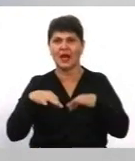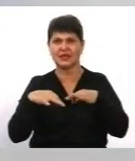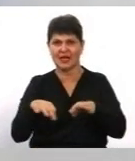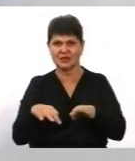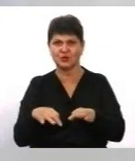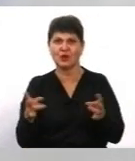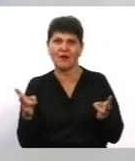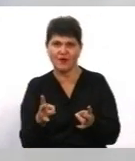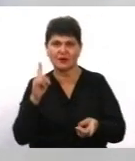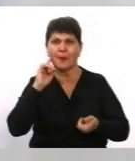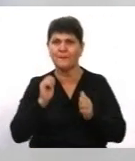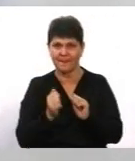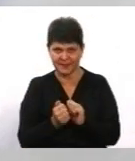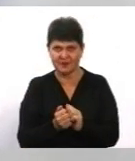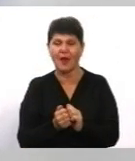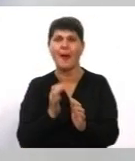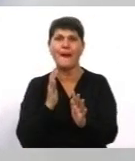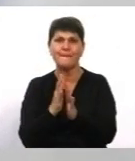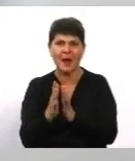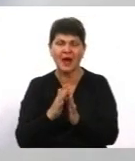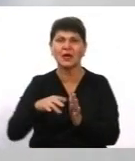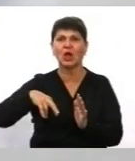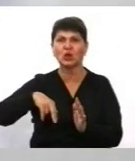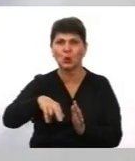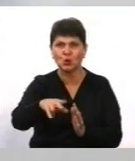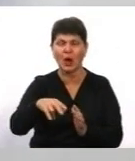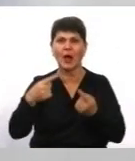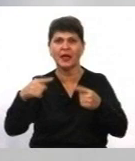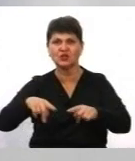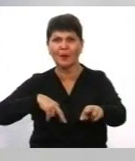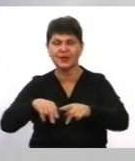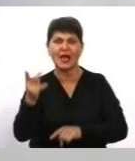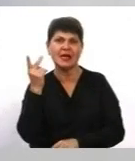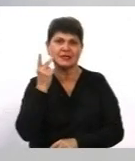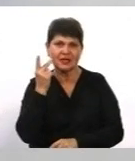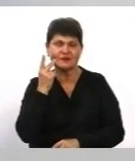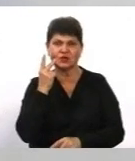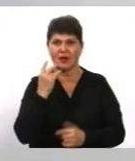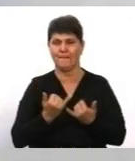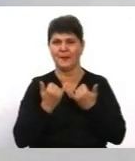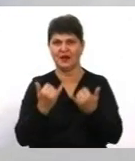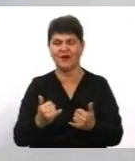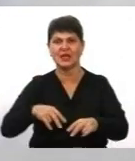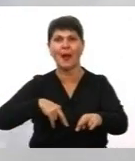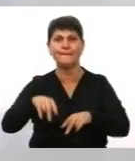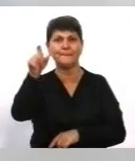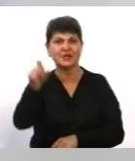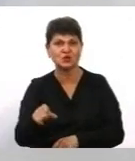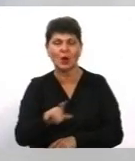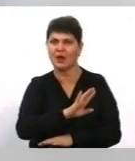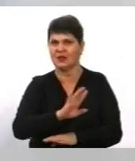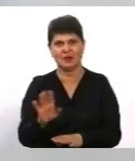варто пам'ятати, в парках, тротуарах, інших пішохідних зонах ви завжди маєте надавати перевагу пішоходам, і не буде наболілих